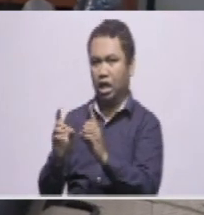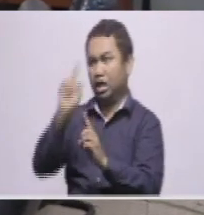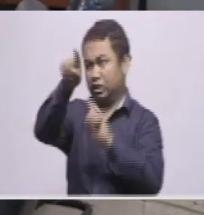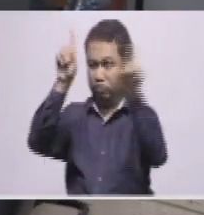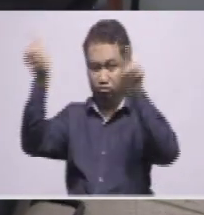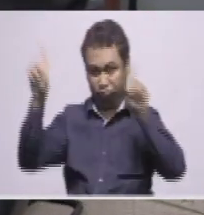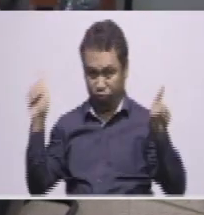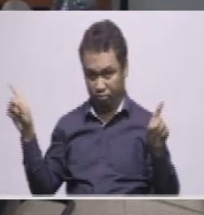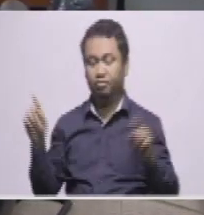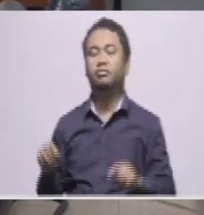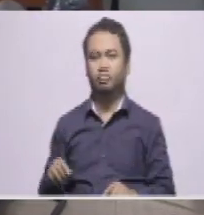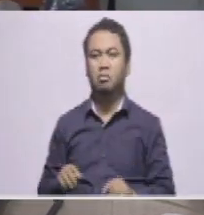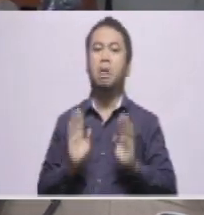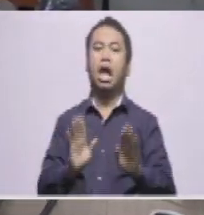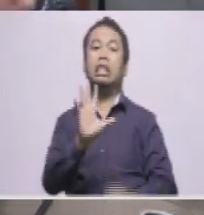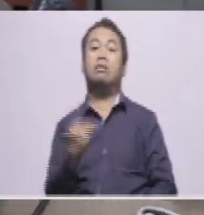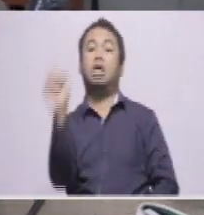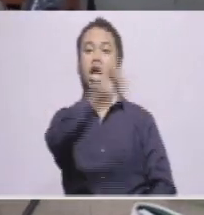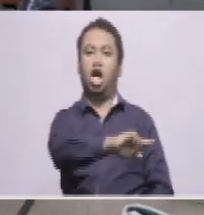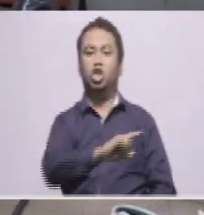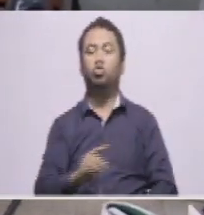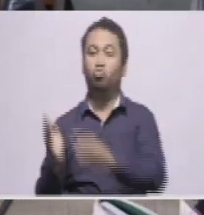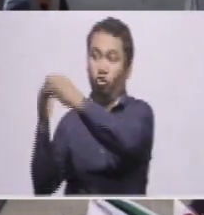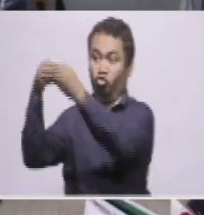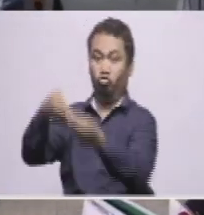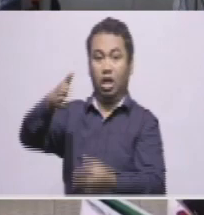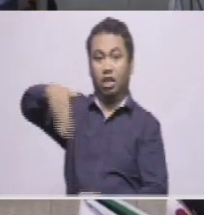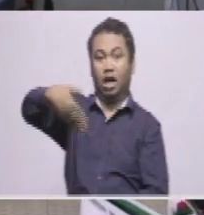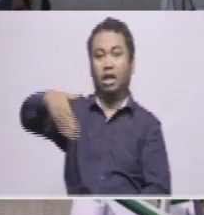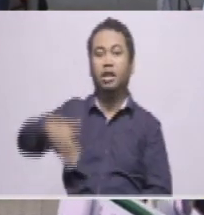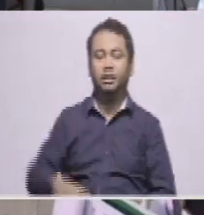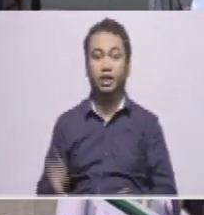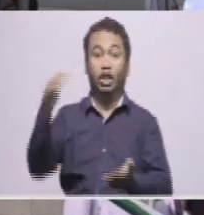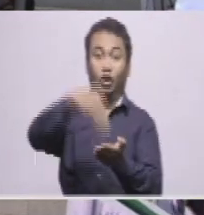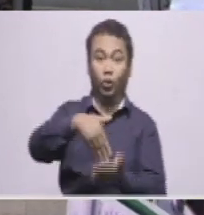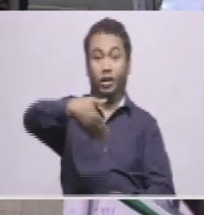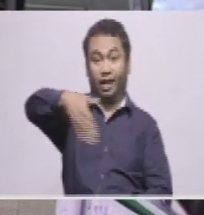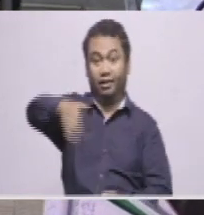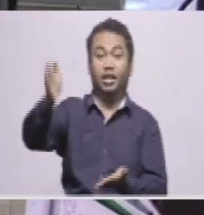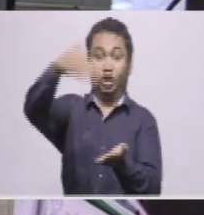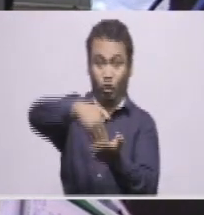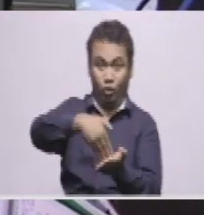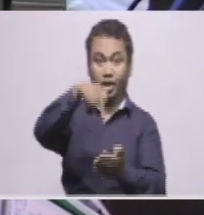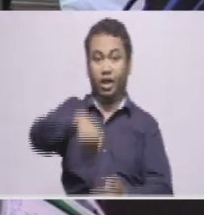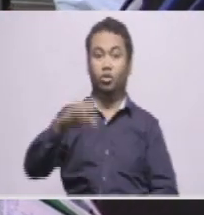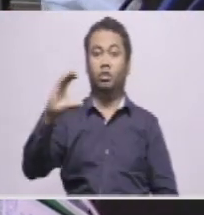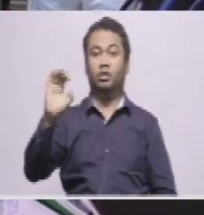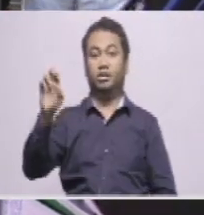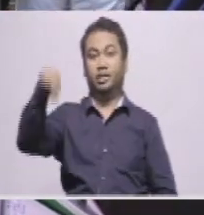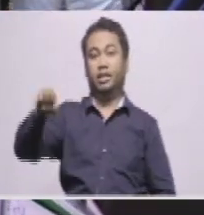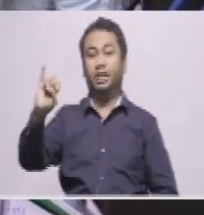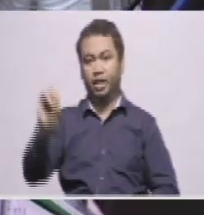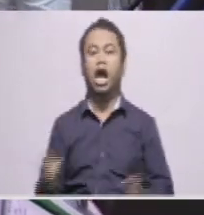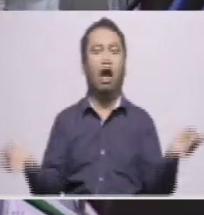izay ary mampiakatra andreo atota taratasy ireo eto amin'ny senifobe rehefa tonga eto ireo dia ampitahana